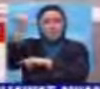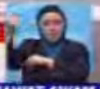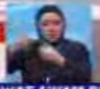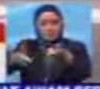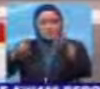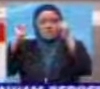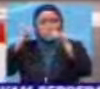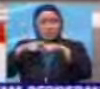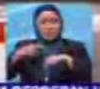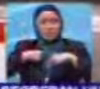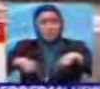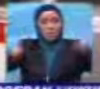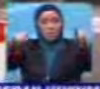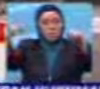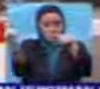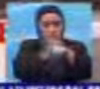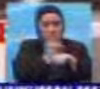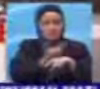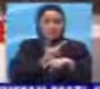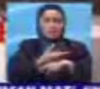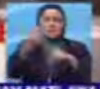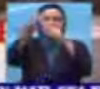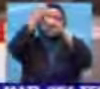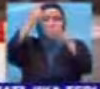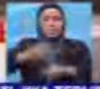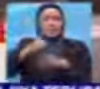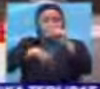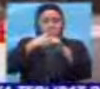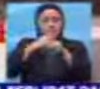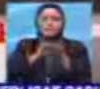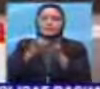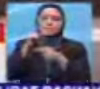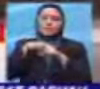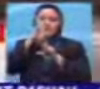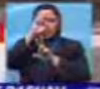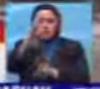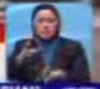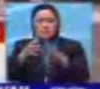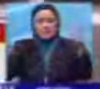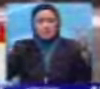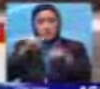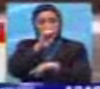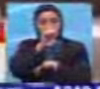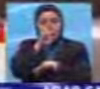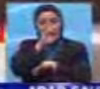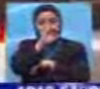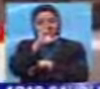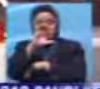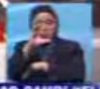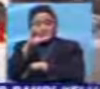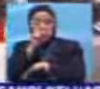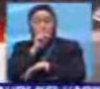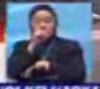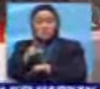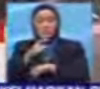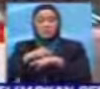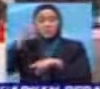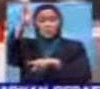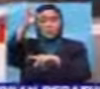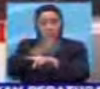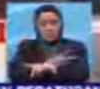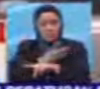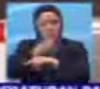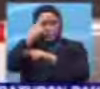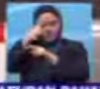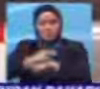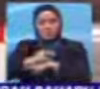satu penghormatan besar buat dirinya. Eric Morales merupakan juara dunia 7 kali dalam 7 kategori berat badan berbeza.